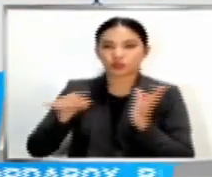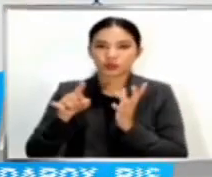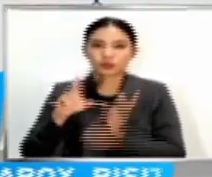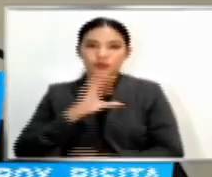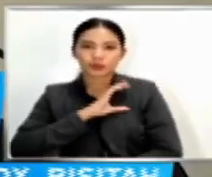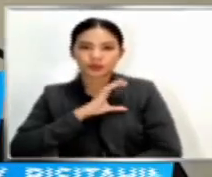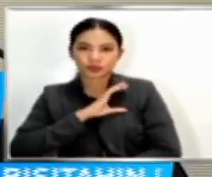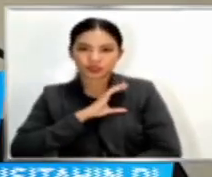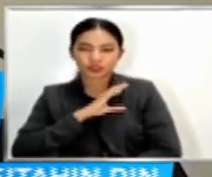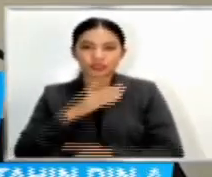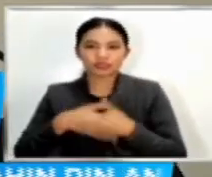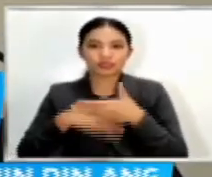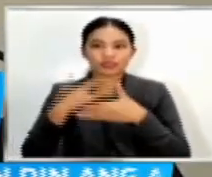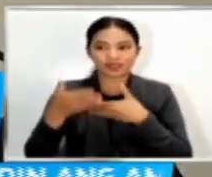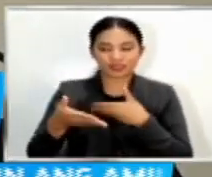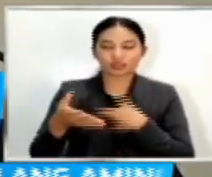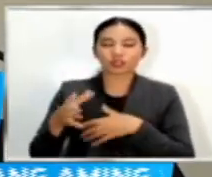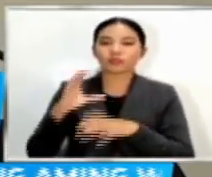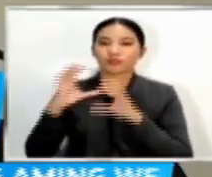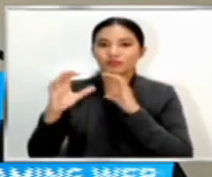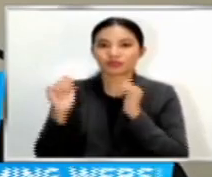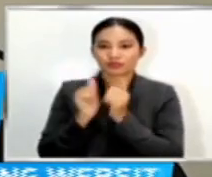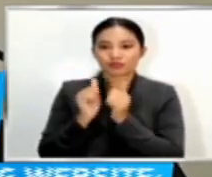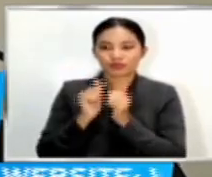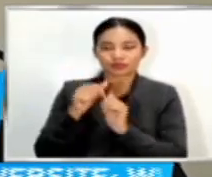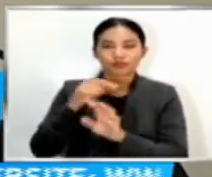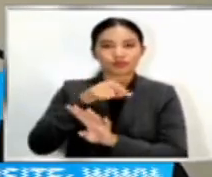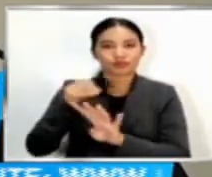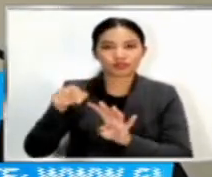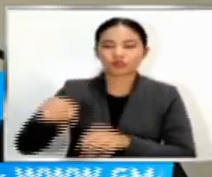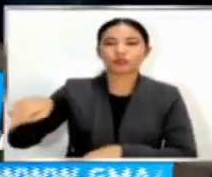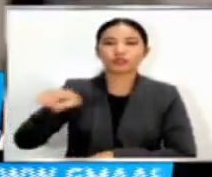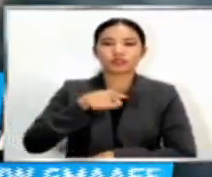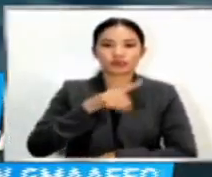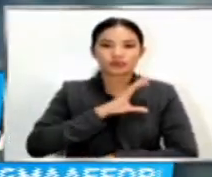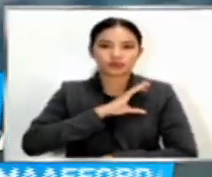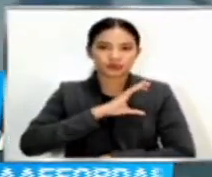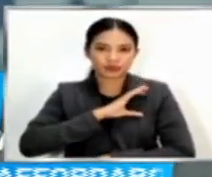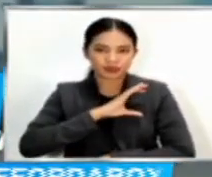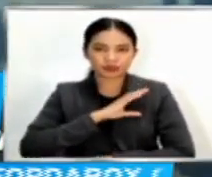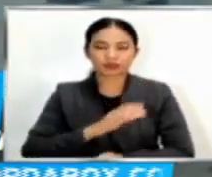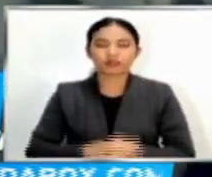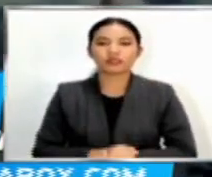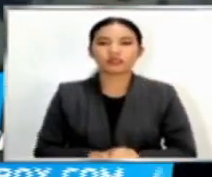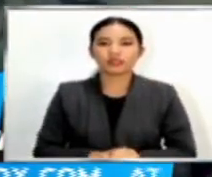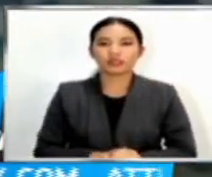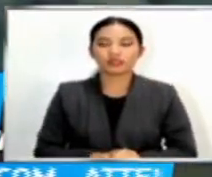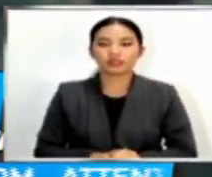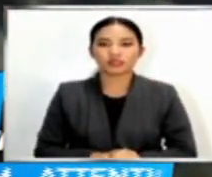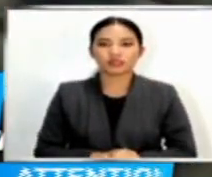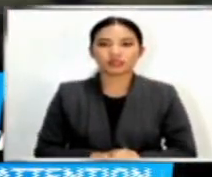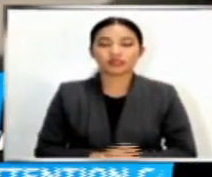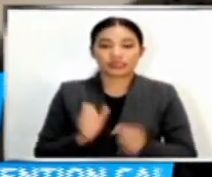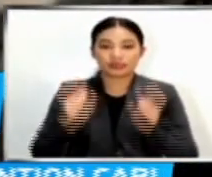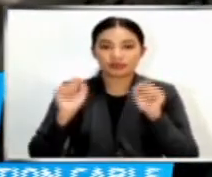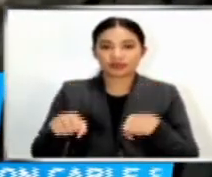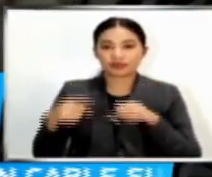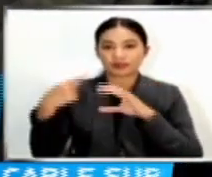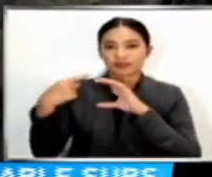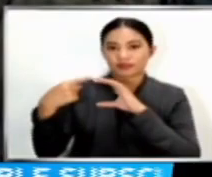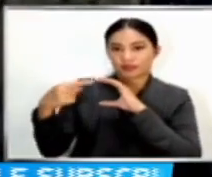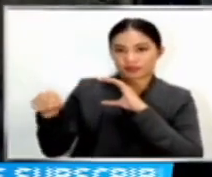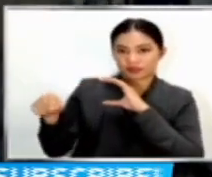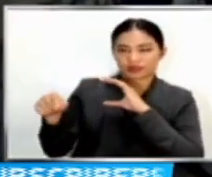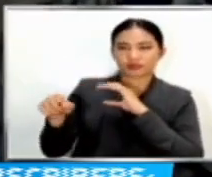PNP offices because this report from you has to be validated. Maaari raw i-text sa e-sumbong hotline ang inyong reklamo,